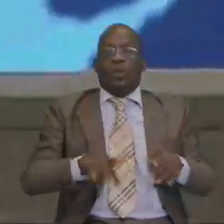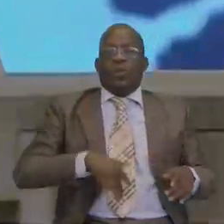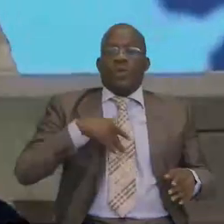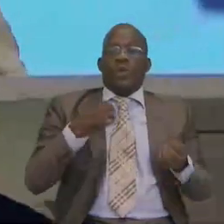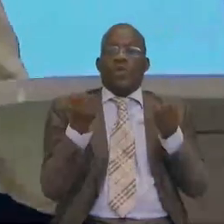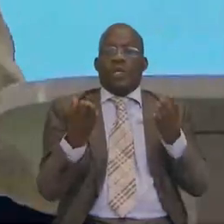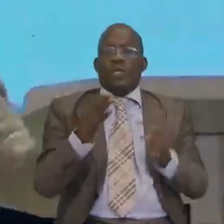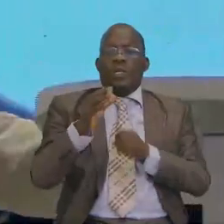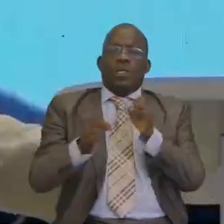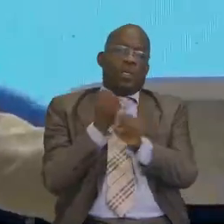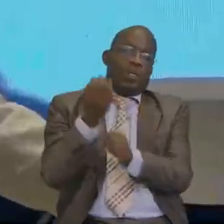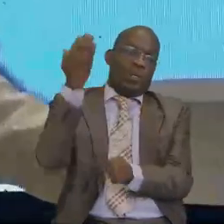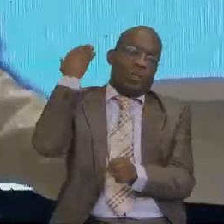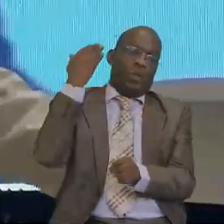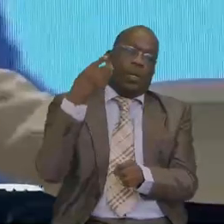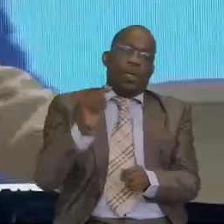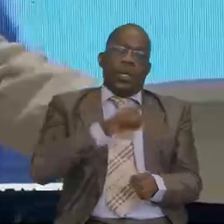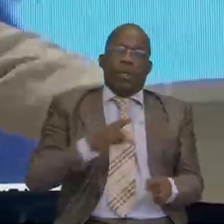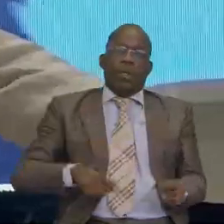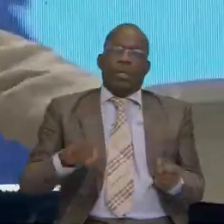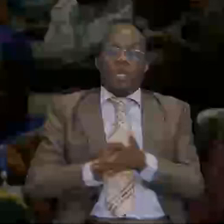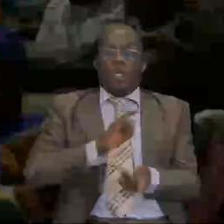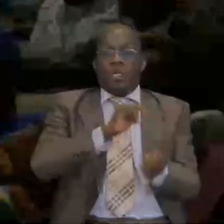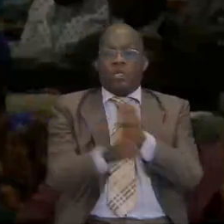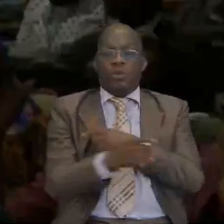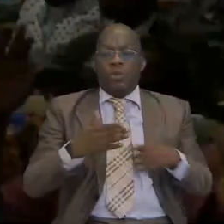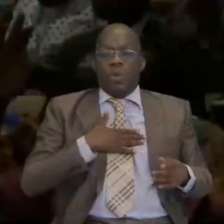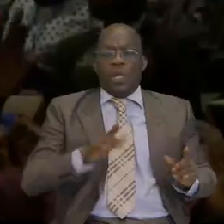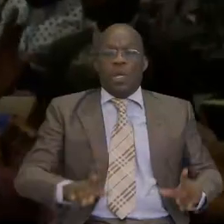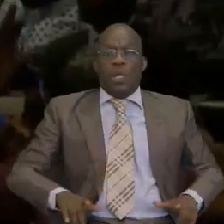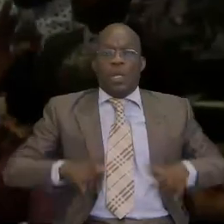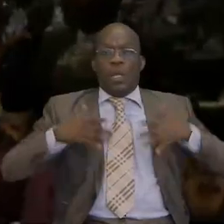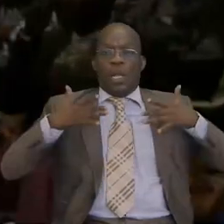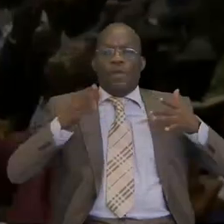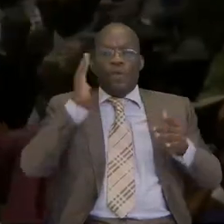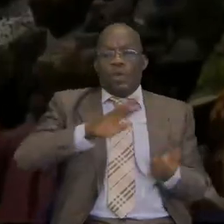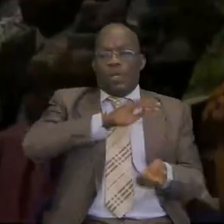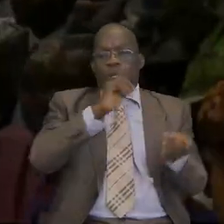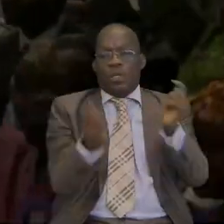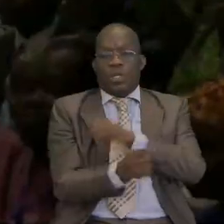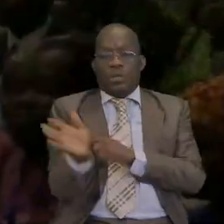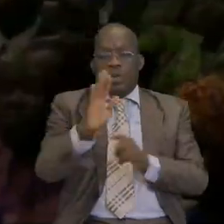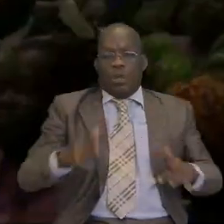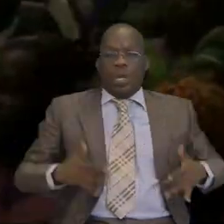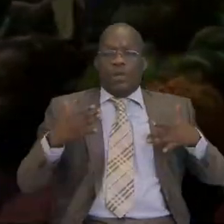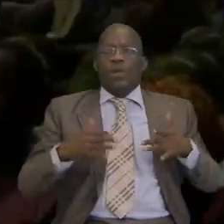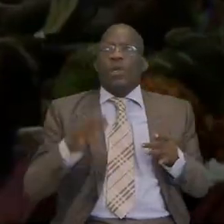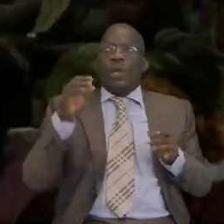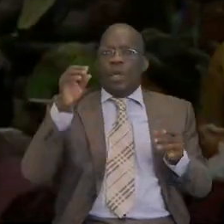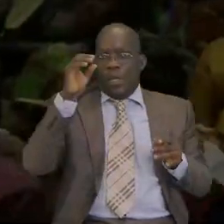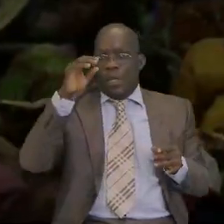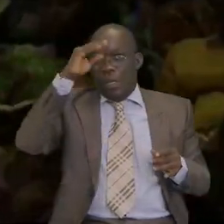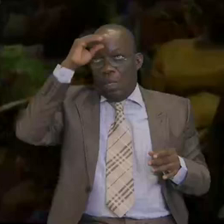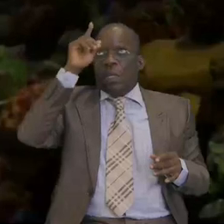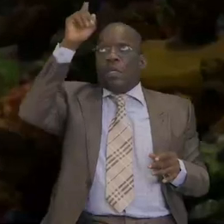Mais Dieu qui a transformé ma vie, va transformer également ta vie. Il a pris un zéro et